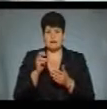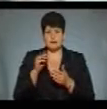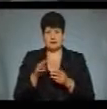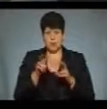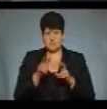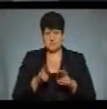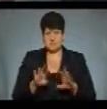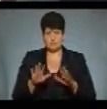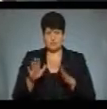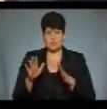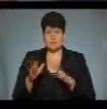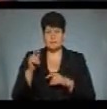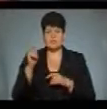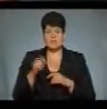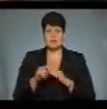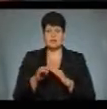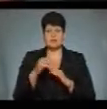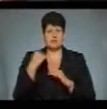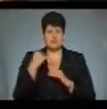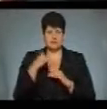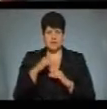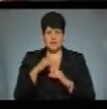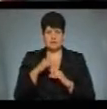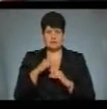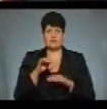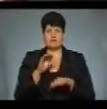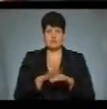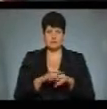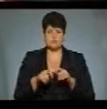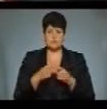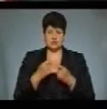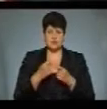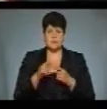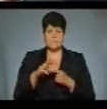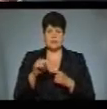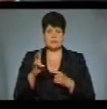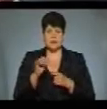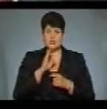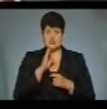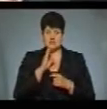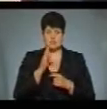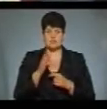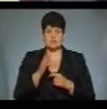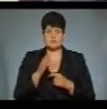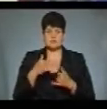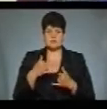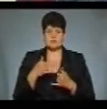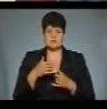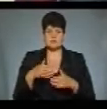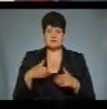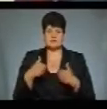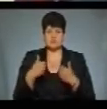події. Ми приїхали на виклик, саме факт пошкодження майна, тобто жінка звернулася, щоб саме дерево пошкодило її транспортний